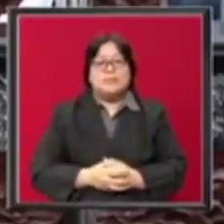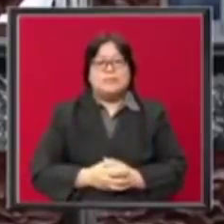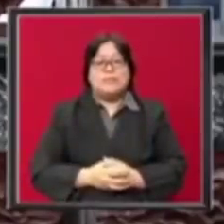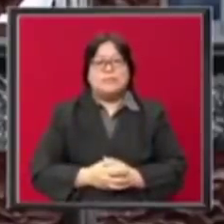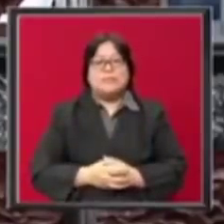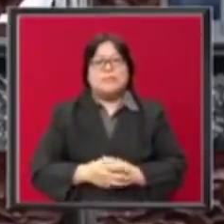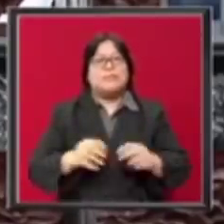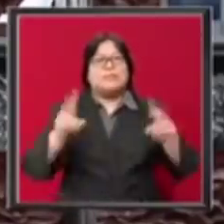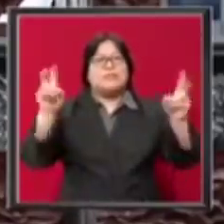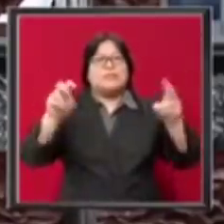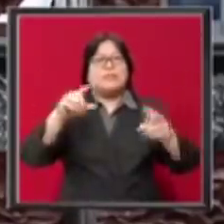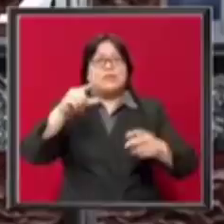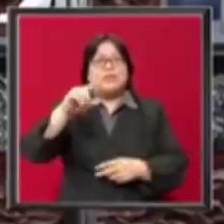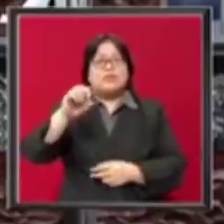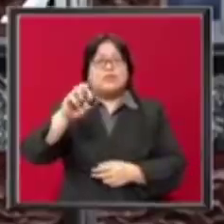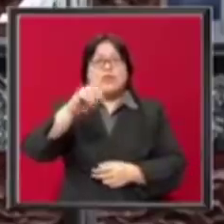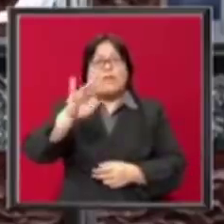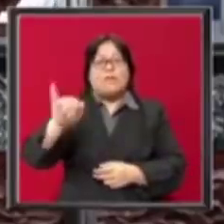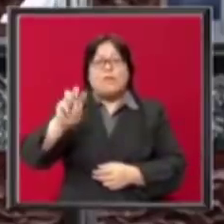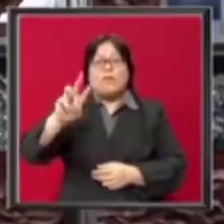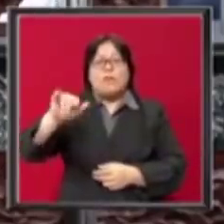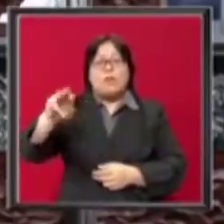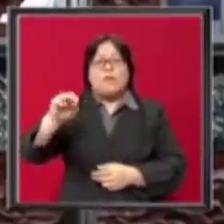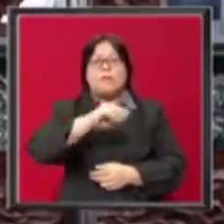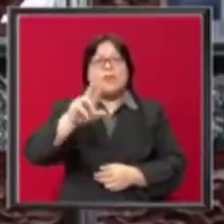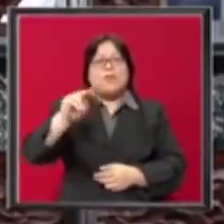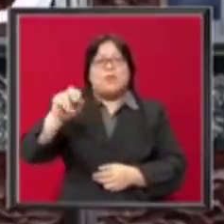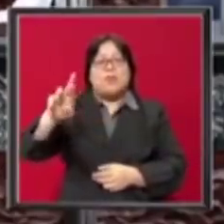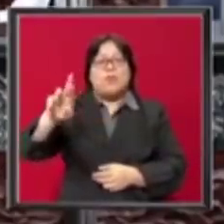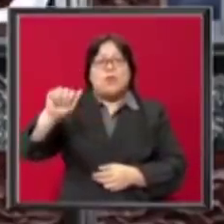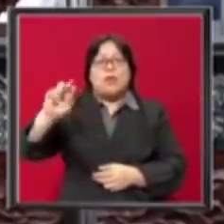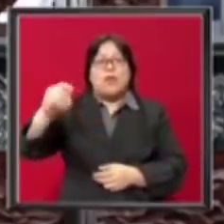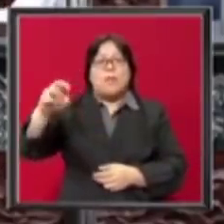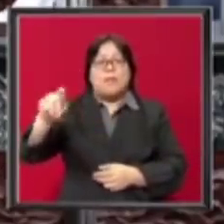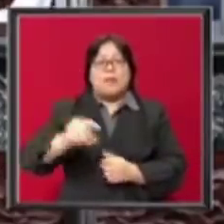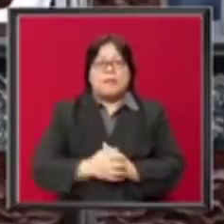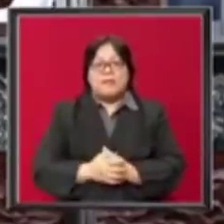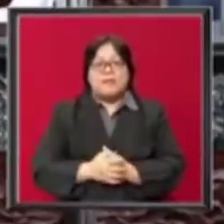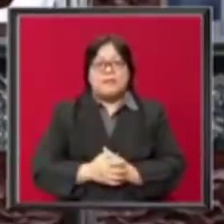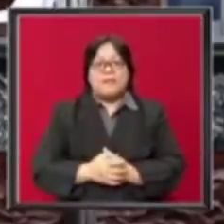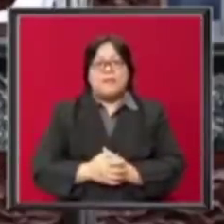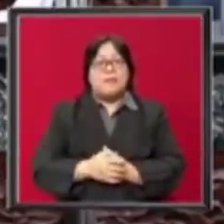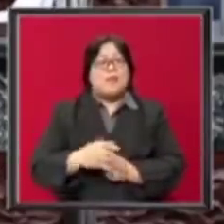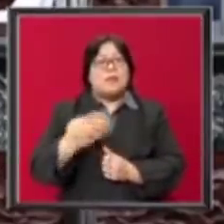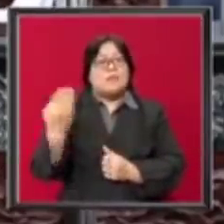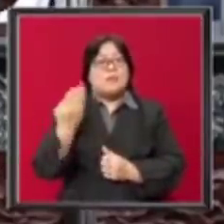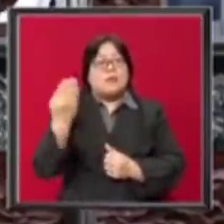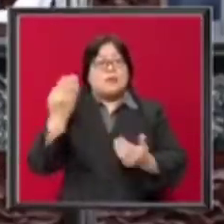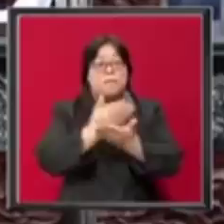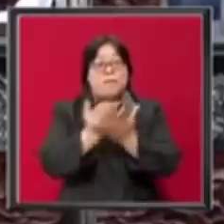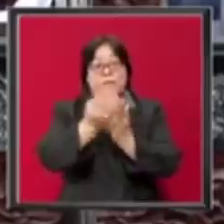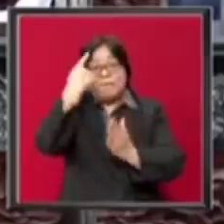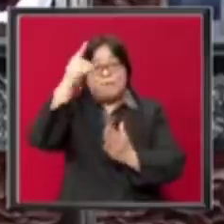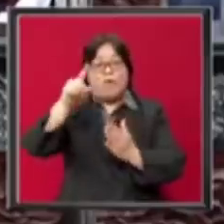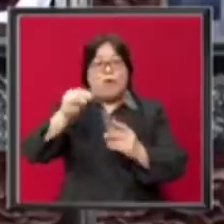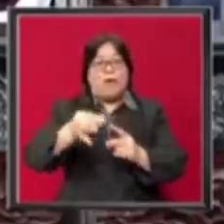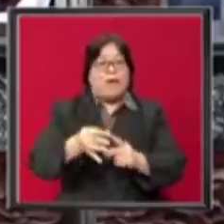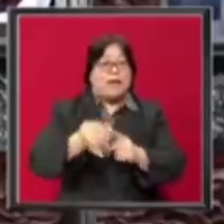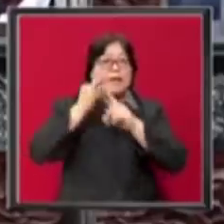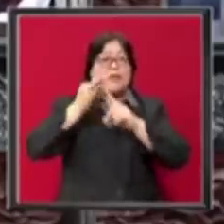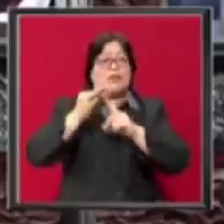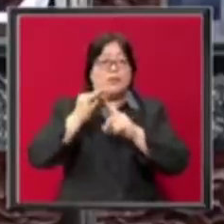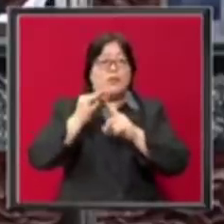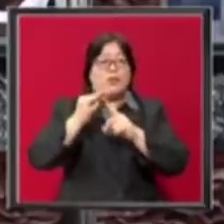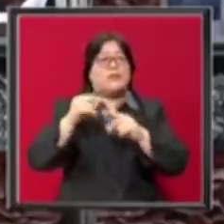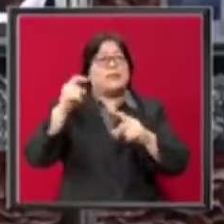meminjam kata-kata Geoffrey Williams dan Nur Muhammad Tajri, an ordinary budget for